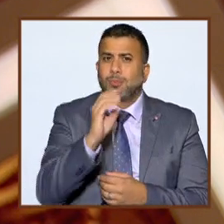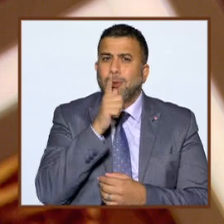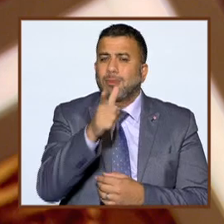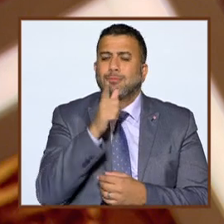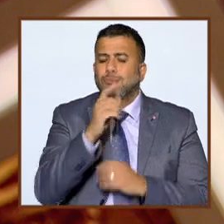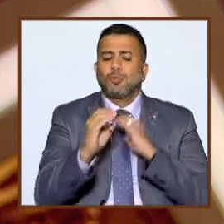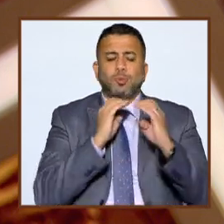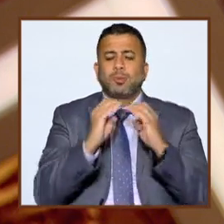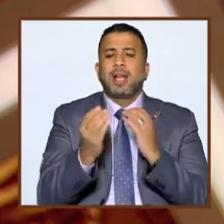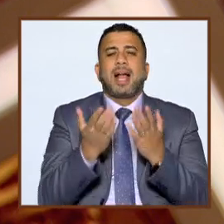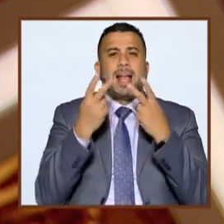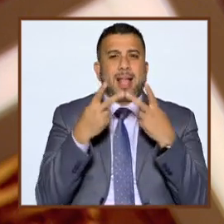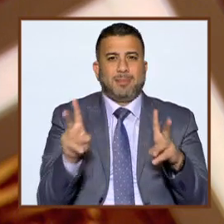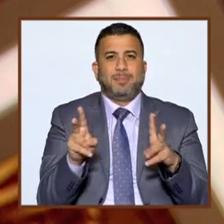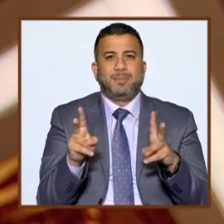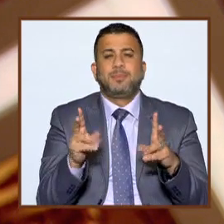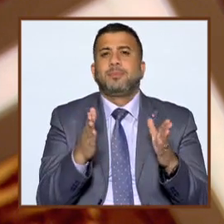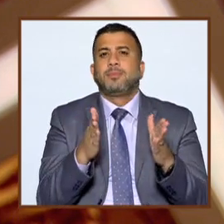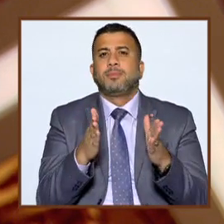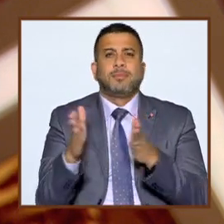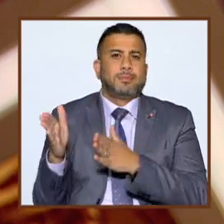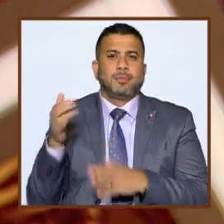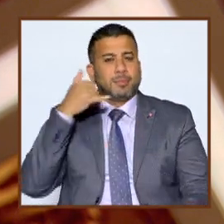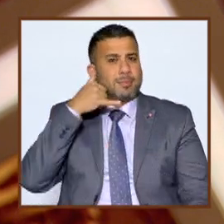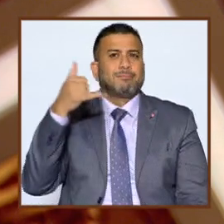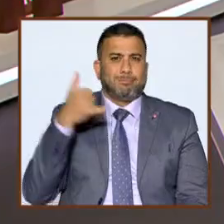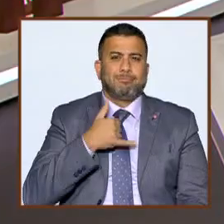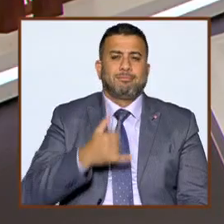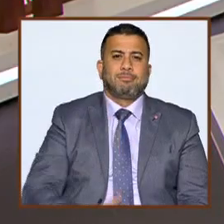القول والجواب. نأخذ هذه المجموعة من الاتصالات.